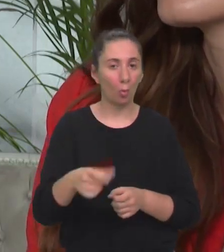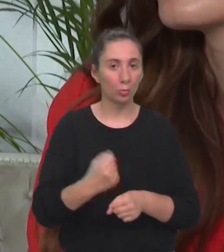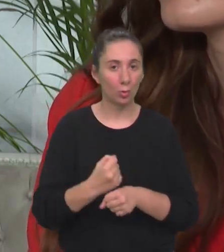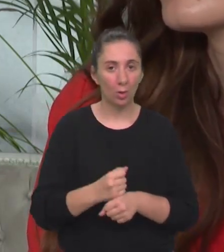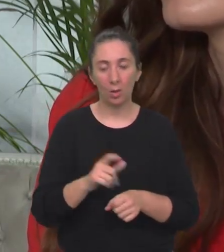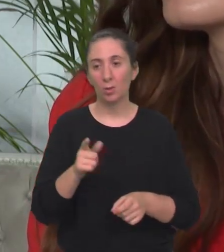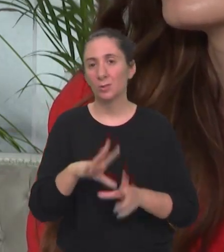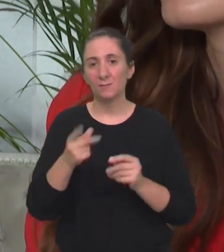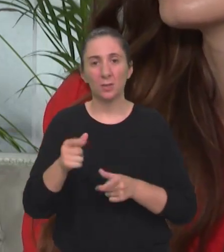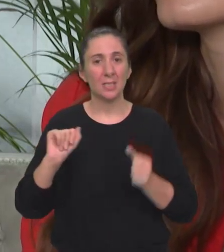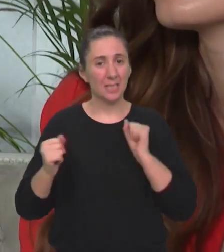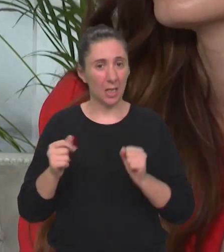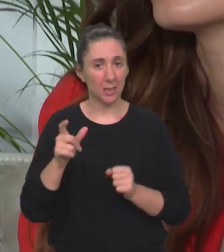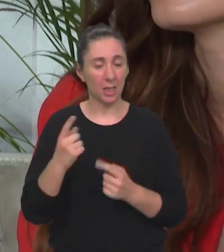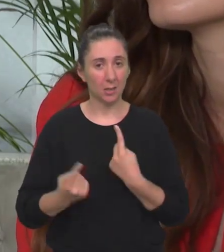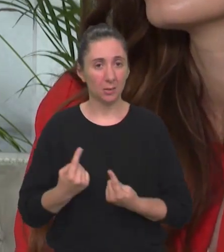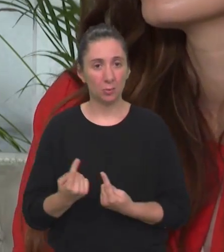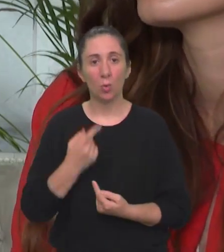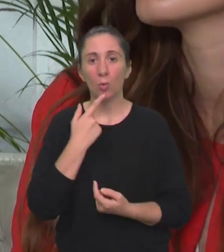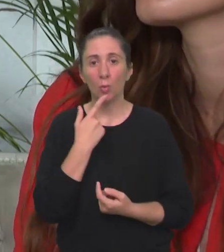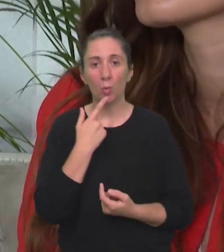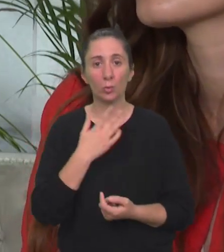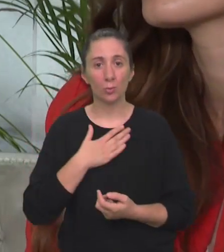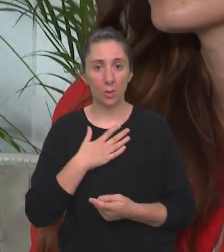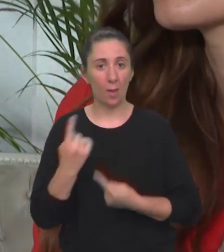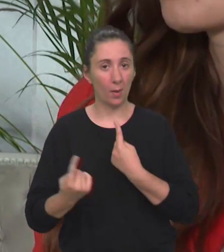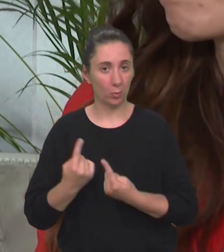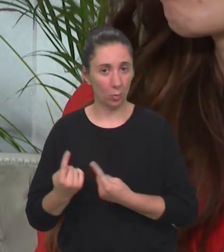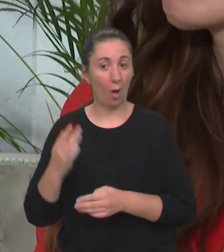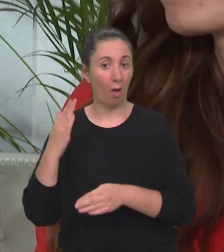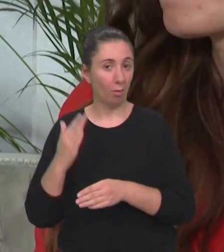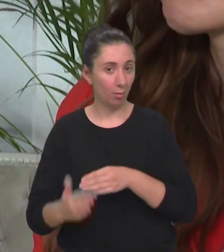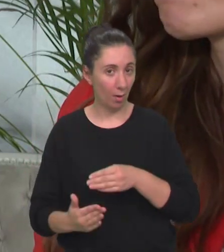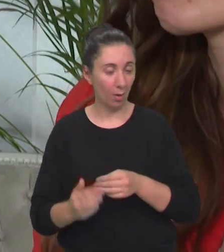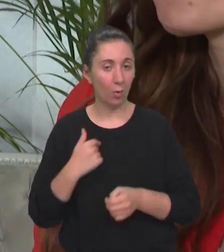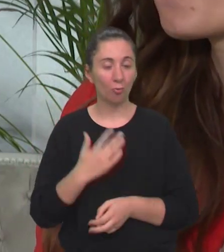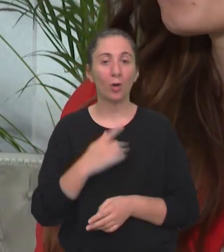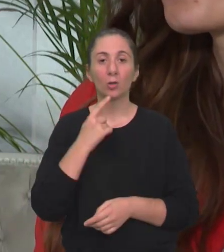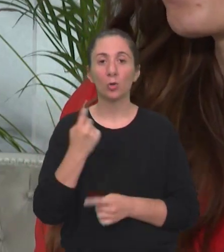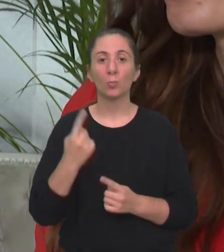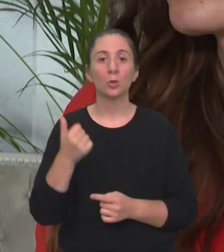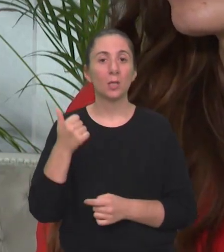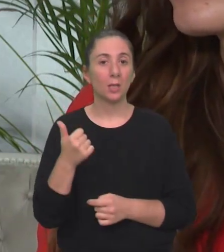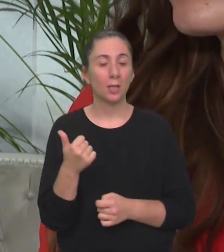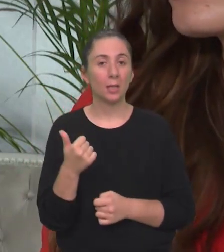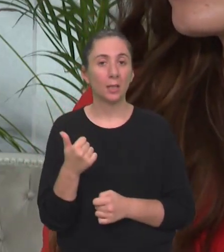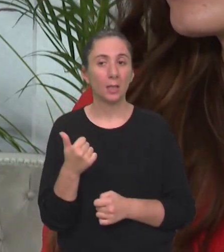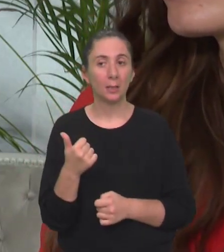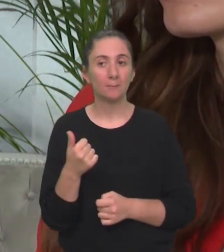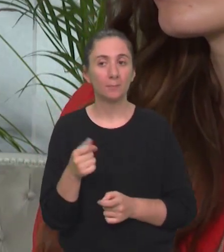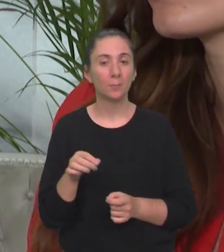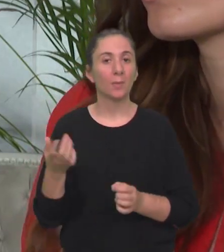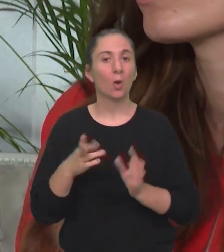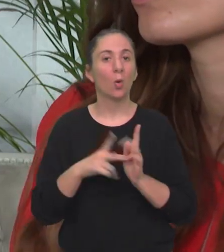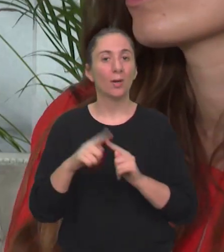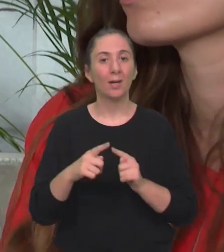Tako da sve su to neke stresne situacije koje su se nama izdogađale, ali na kraju opet, ja kažem, postoji ta jedna opet nit